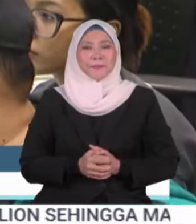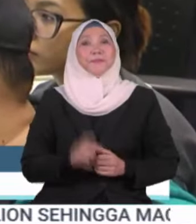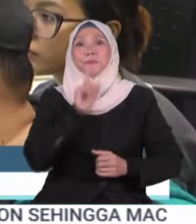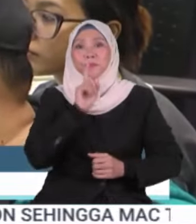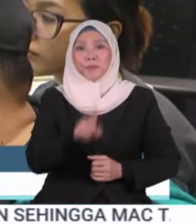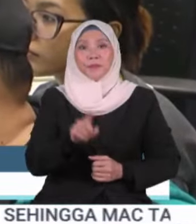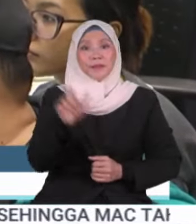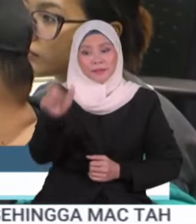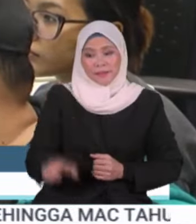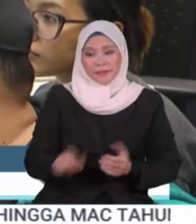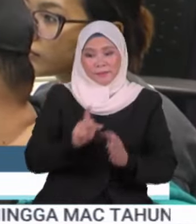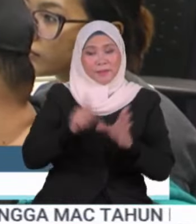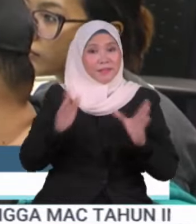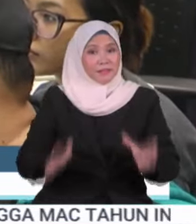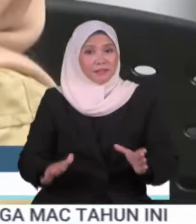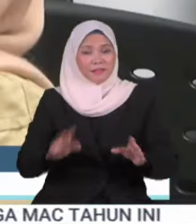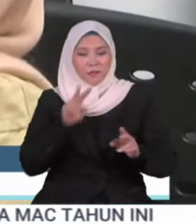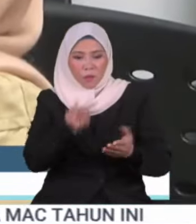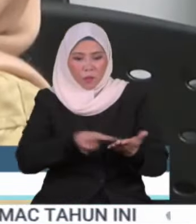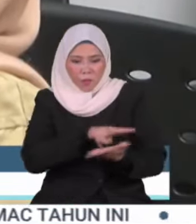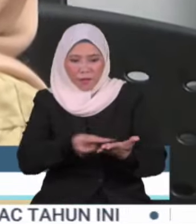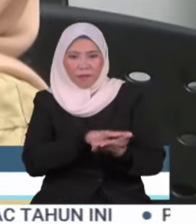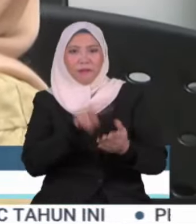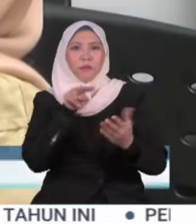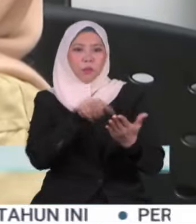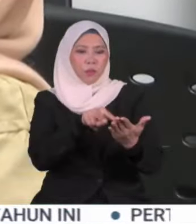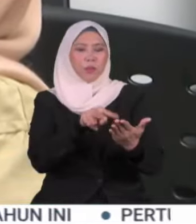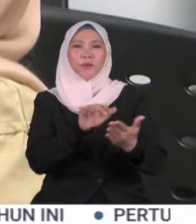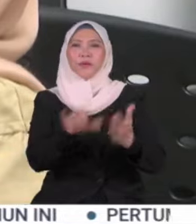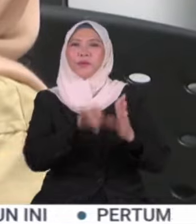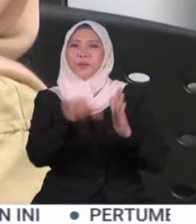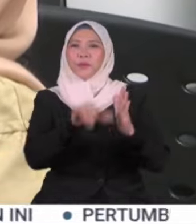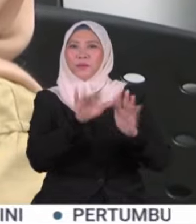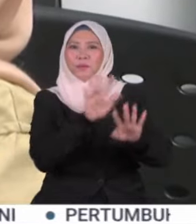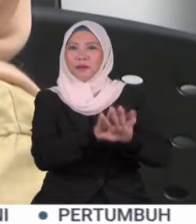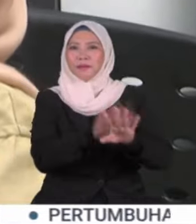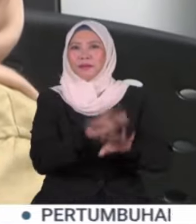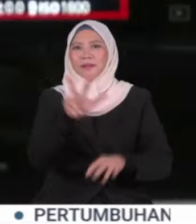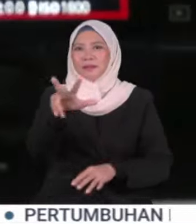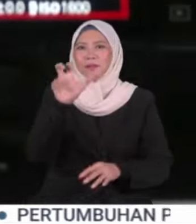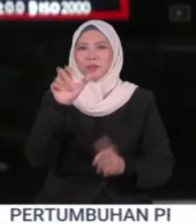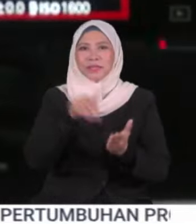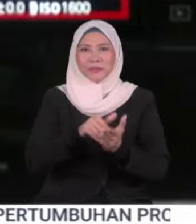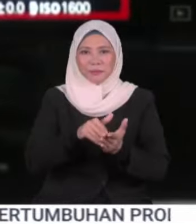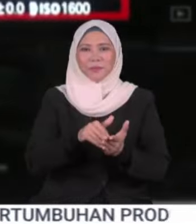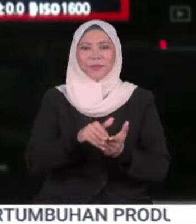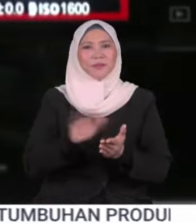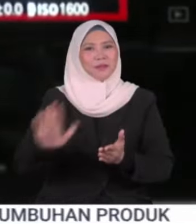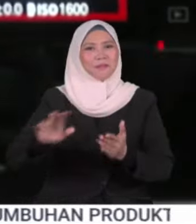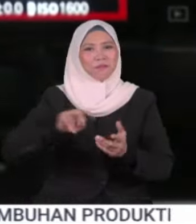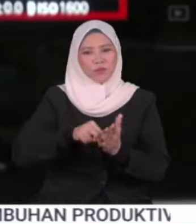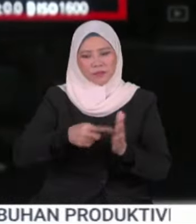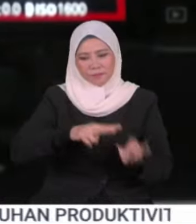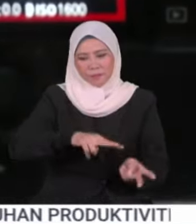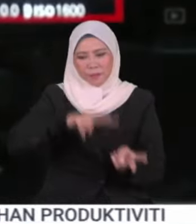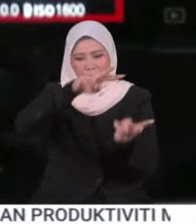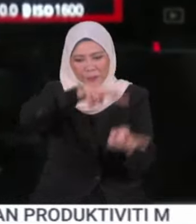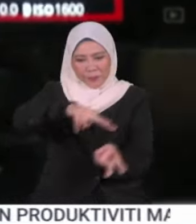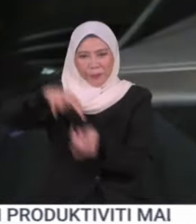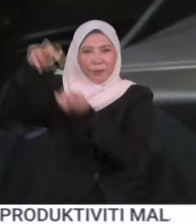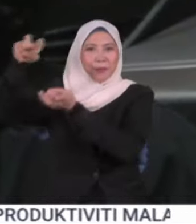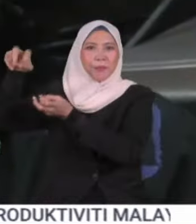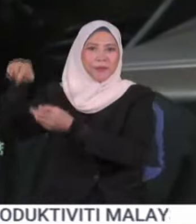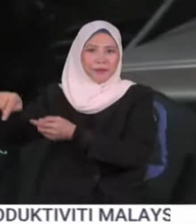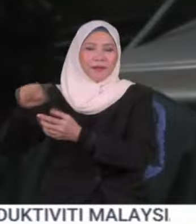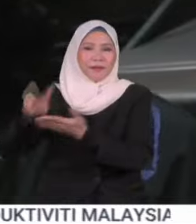menjadi peserta dengan tuntunan video paling banyak dalam YouTube melebihi 300.000 sejak ia dimaknai 4 hari